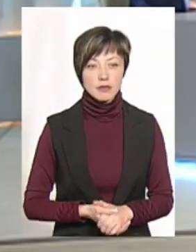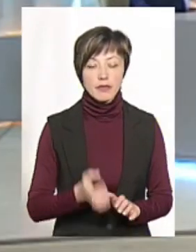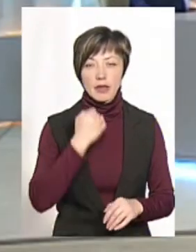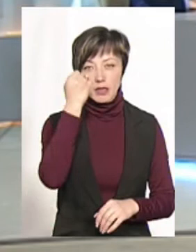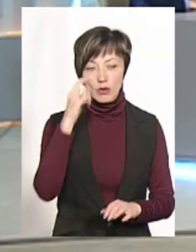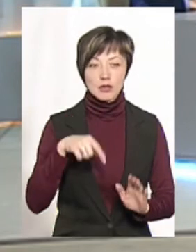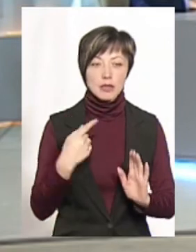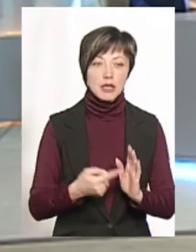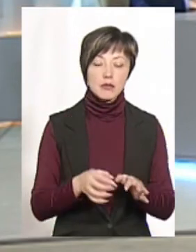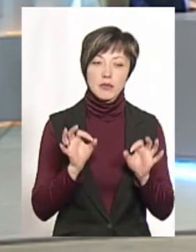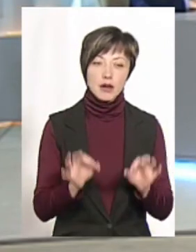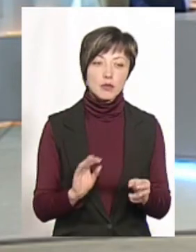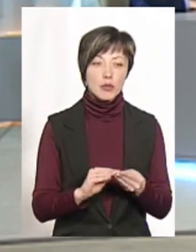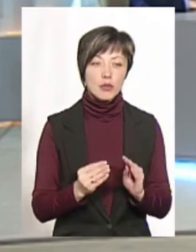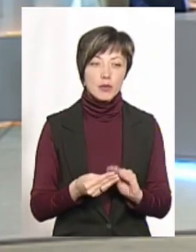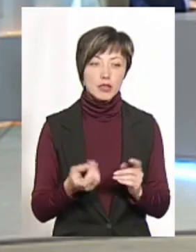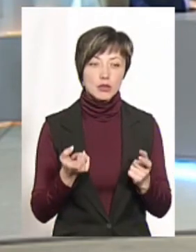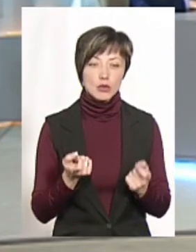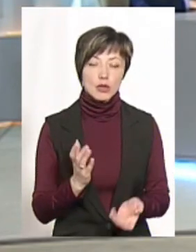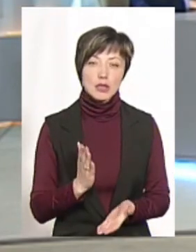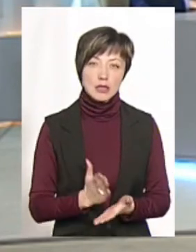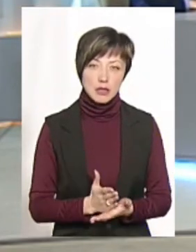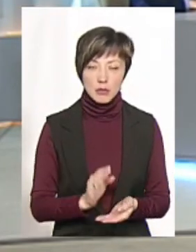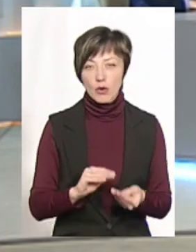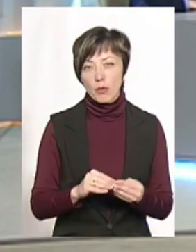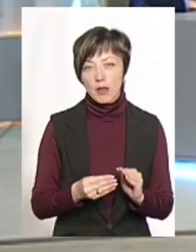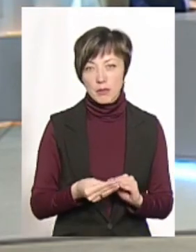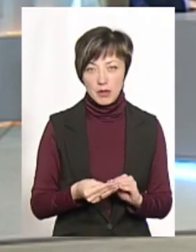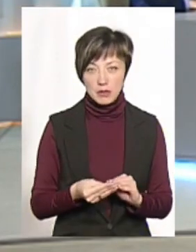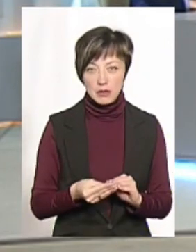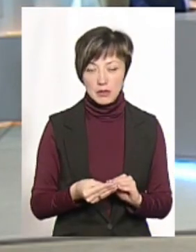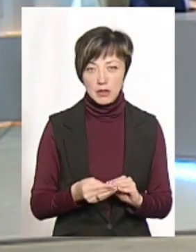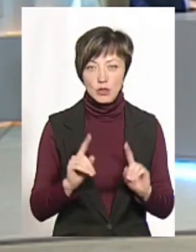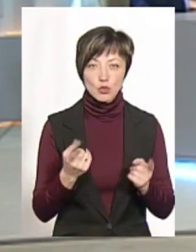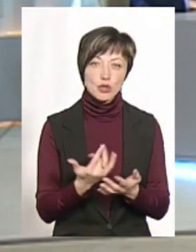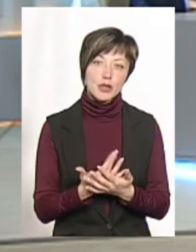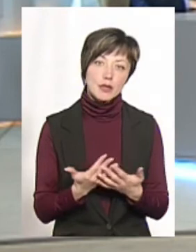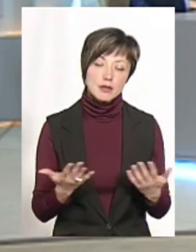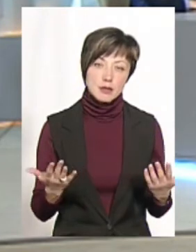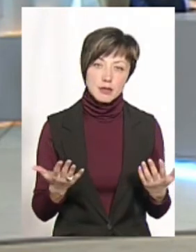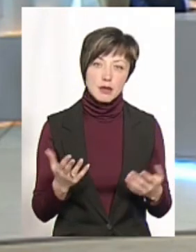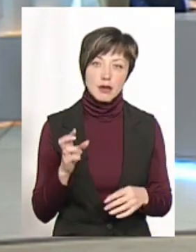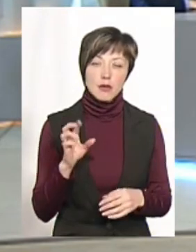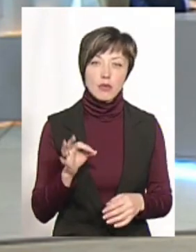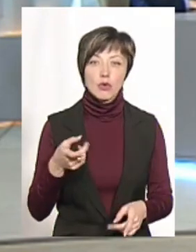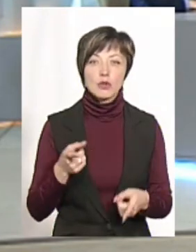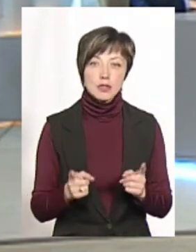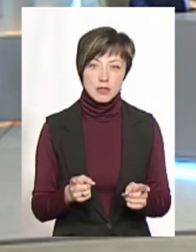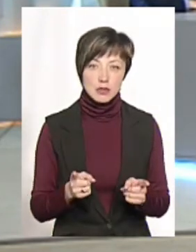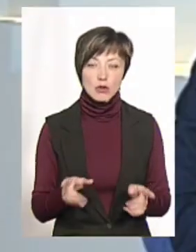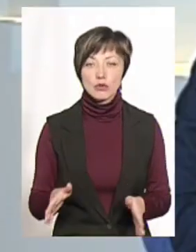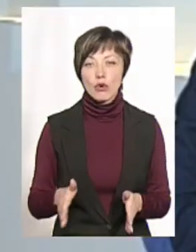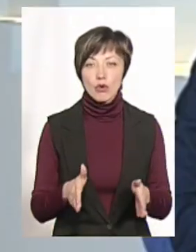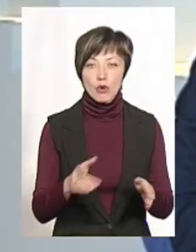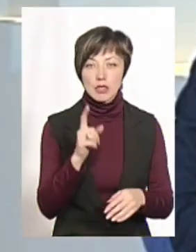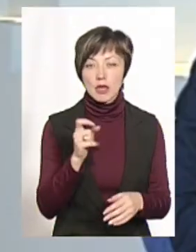Дякую, власне, за запитання. Направду, тут проблематика трохи є. Проблематика, вона дуже різна, да? Тому що дійсно